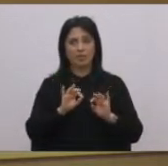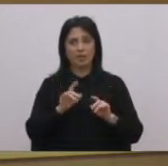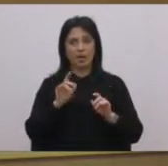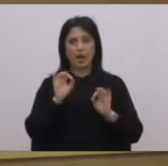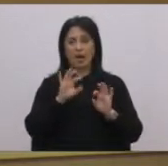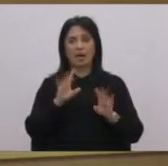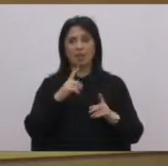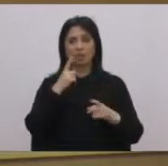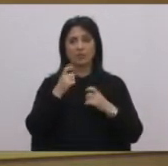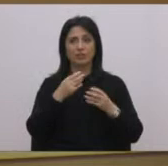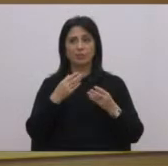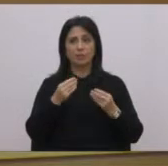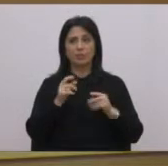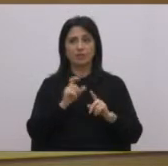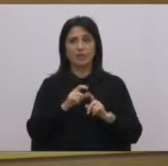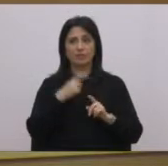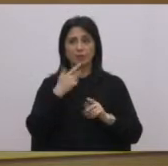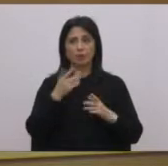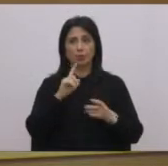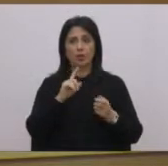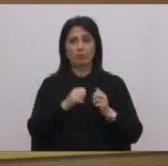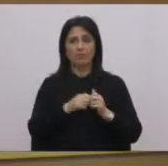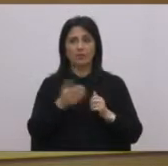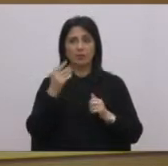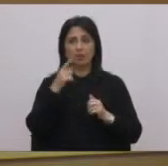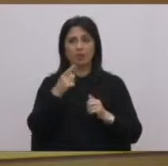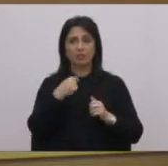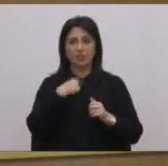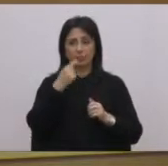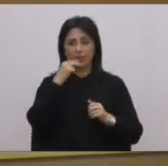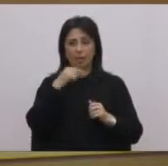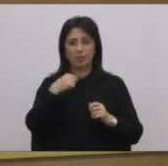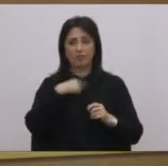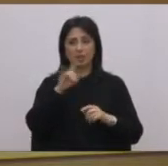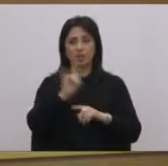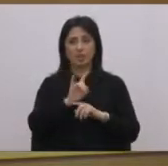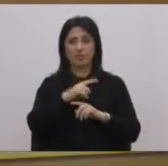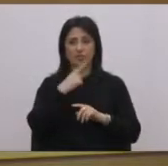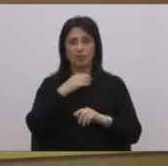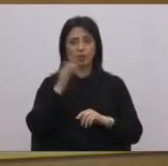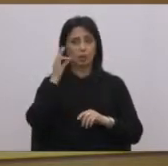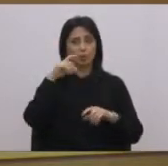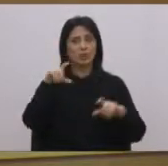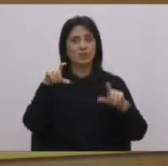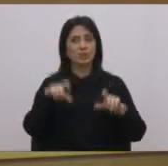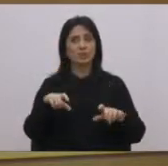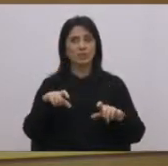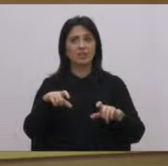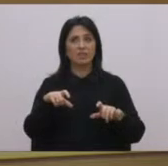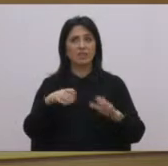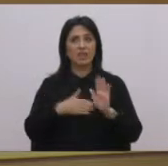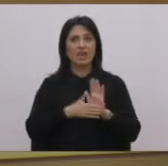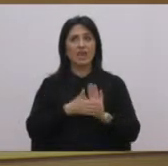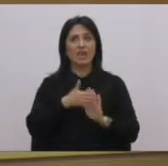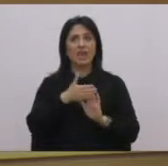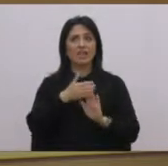არასწორი ინფორმაცია რბილად ნათქვამი იყო, თუ გახსოვთ, მაშინ თქვენ მე დამადანაშაულეთ, რომ ყოველი ვთქვი და ზუგდიდი სტადიონის კედლებით გასო, ზუსტად ესე